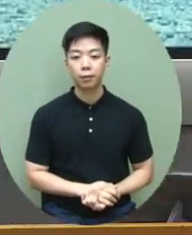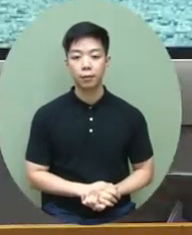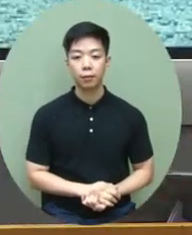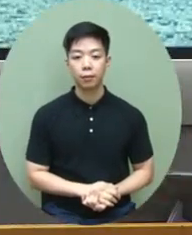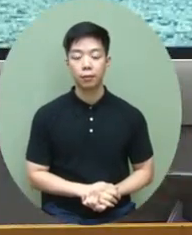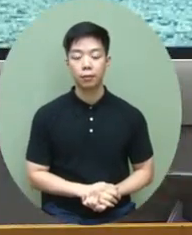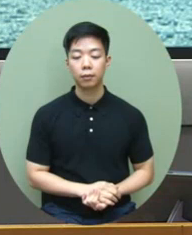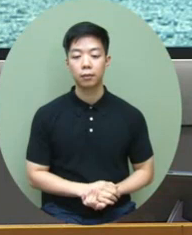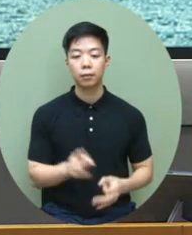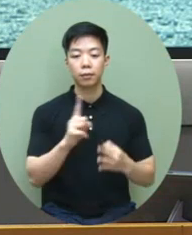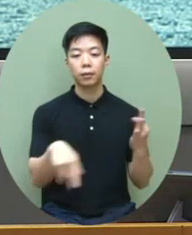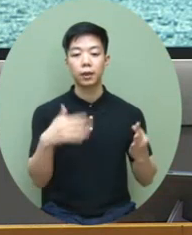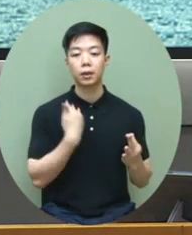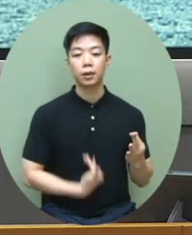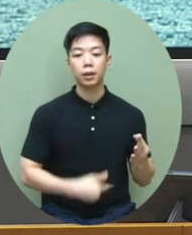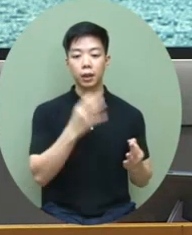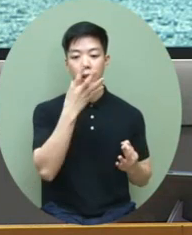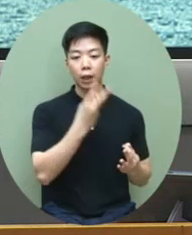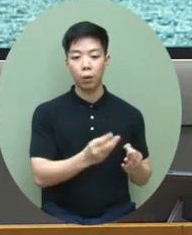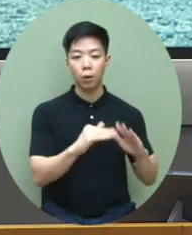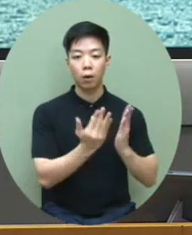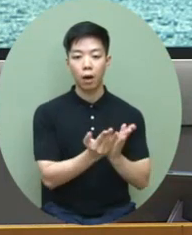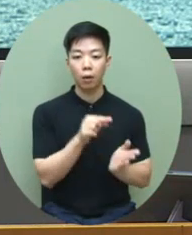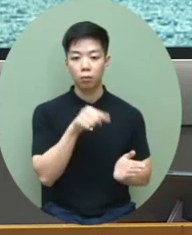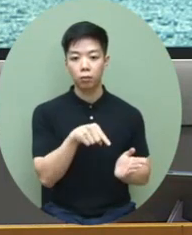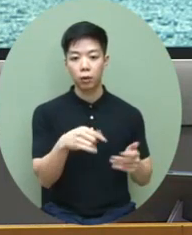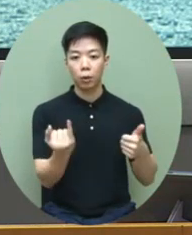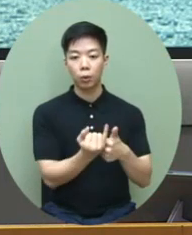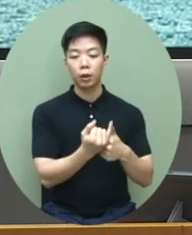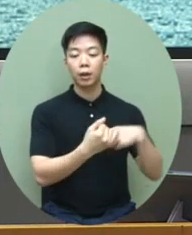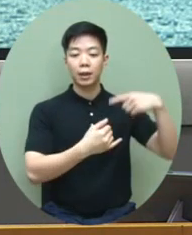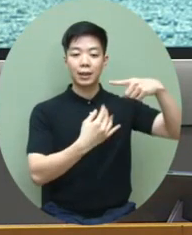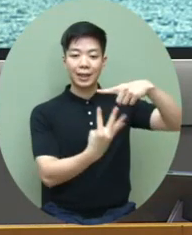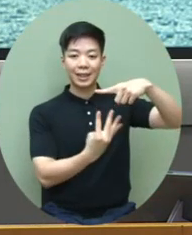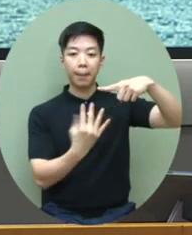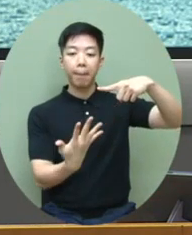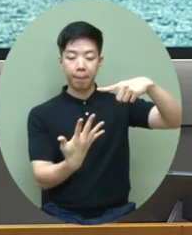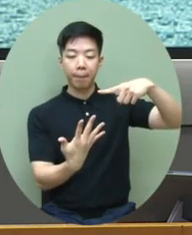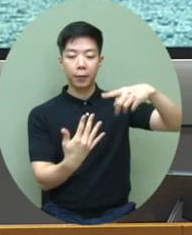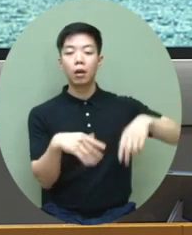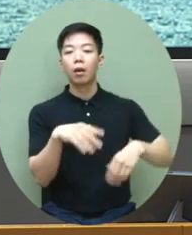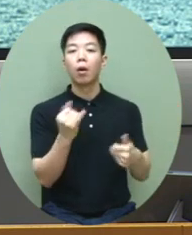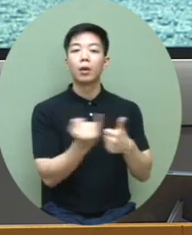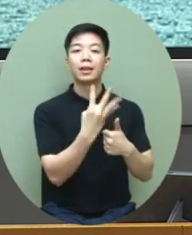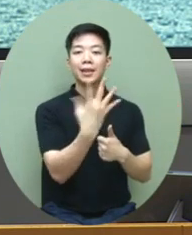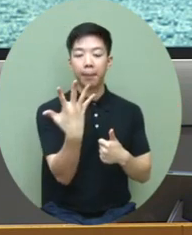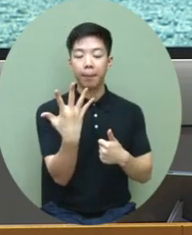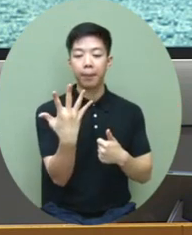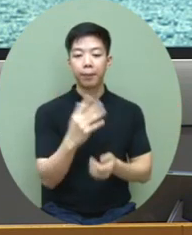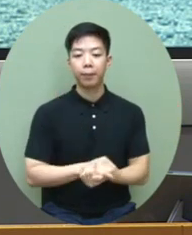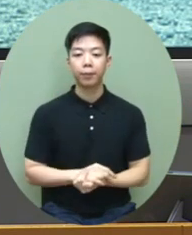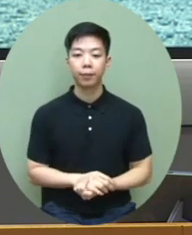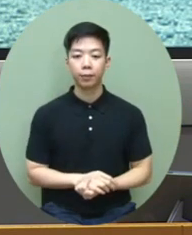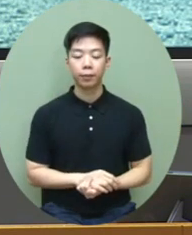持有學校嗰度咧就係、是、有45名學生就搭校四號校巴啦。52名